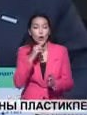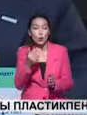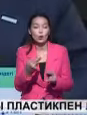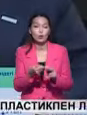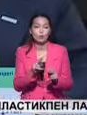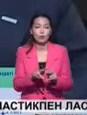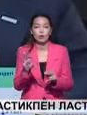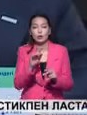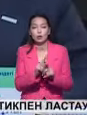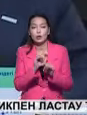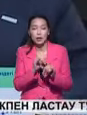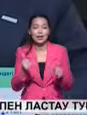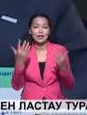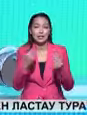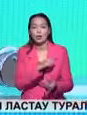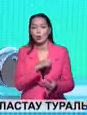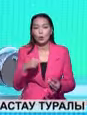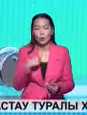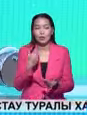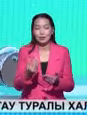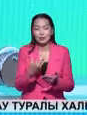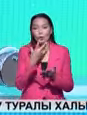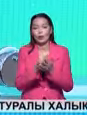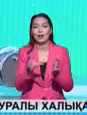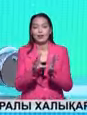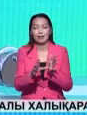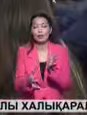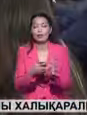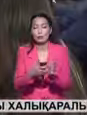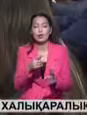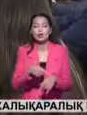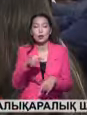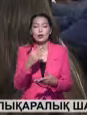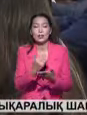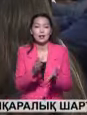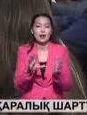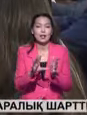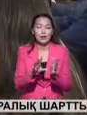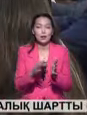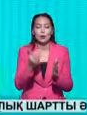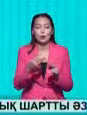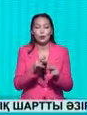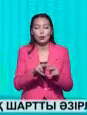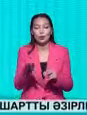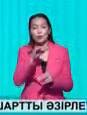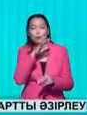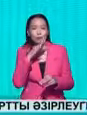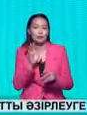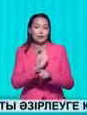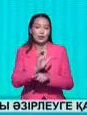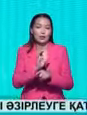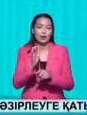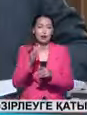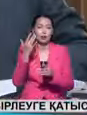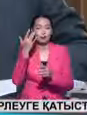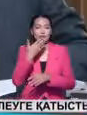күре тамыры. Қазірдің өзінде елімізде энергия тапшылығы айтарлықтай сезілуде. Электр энергиясын біз көрші елдерден импорттауға мәжбүр